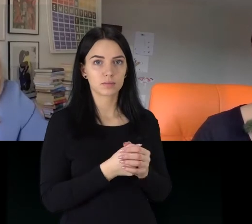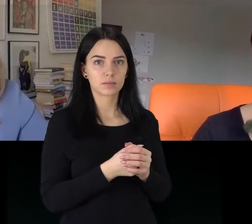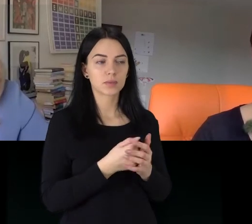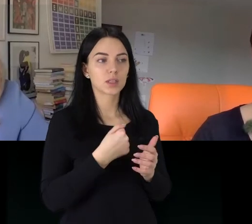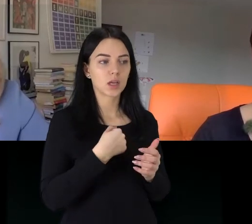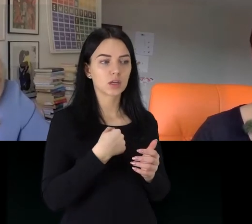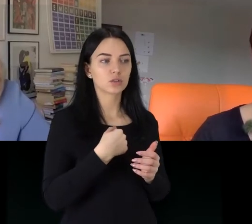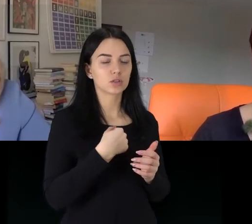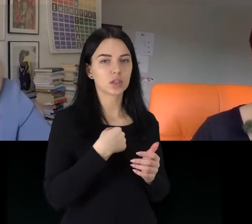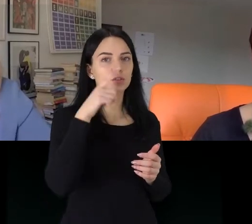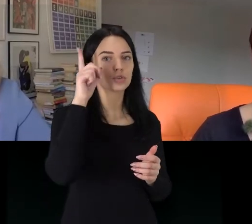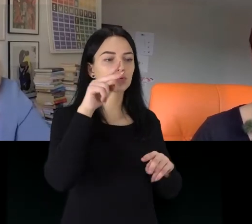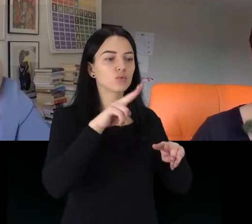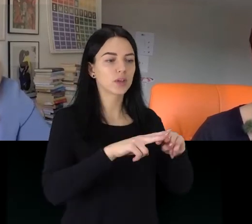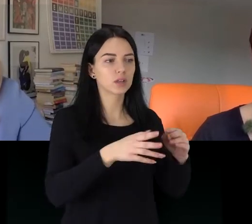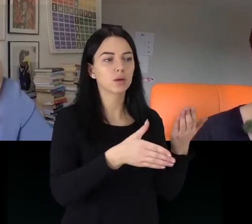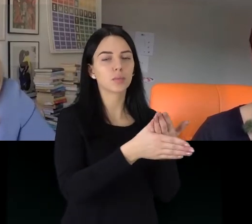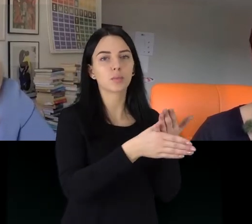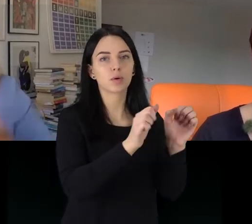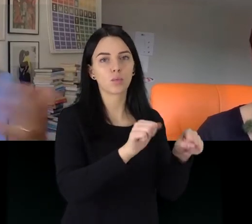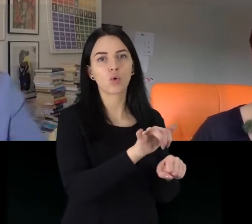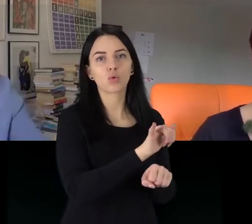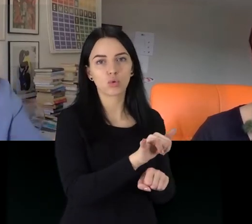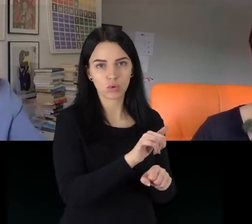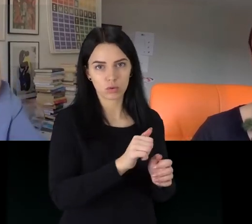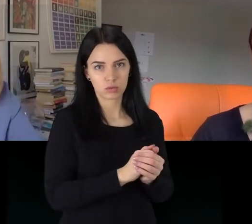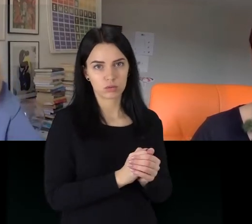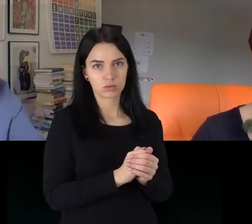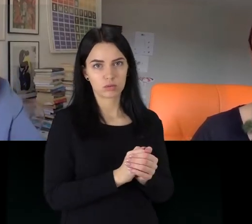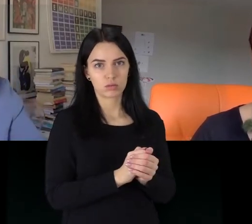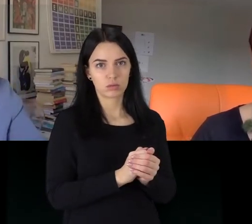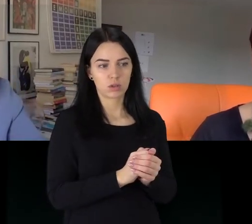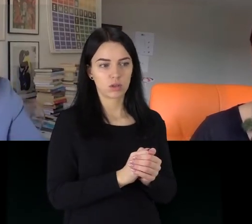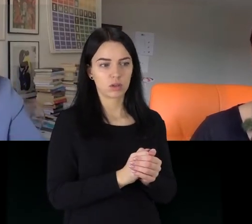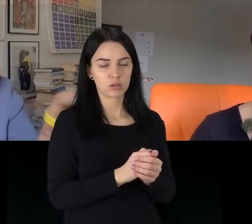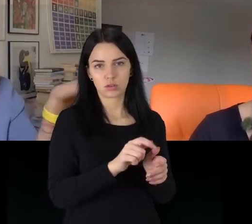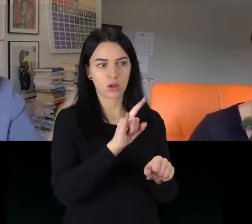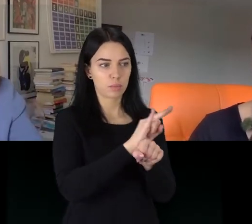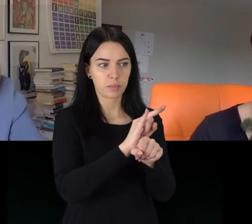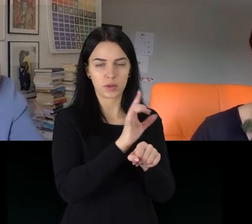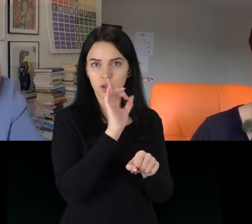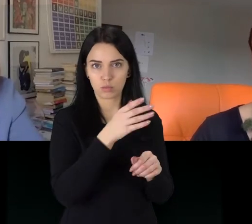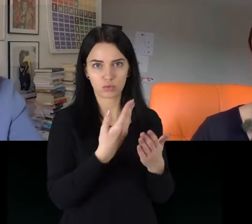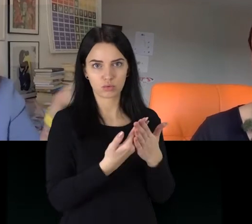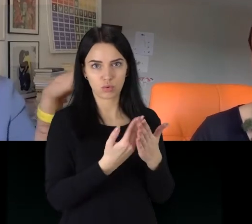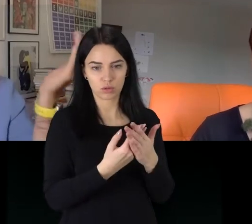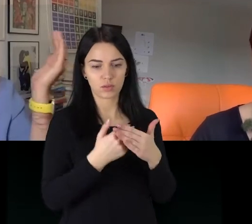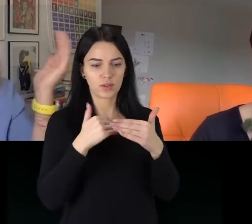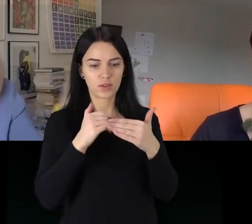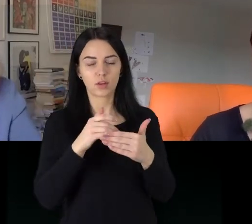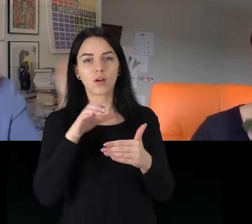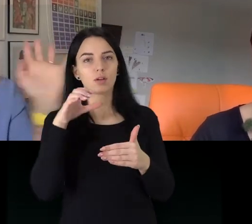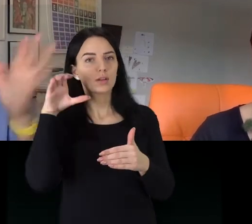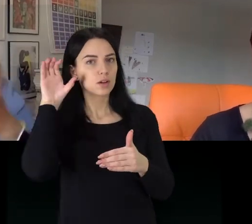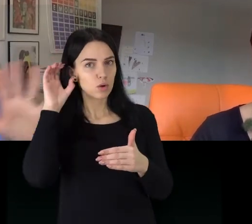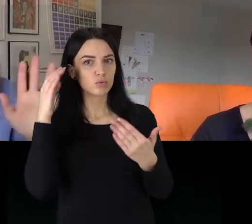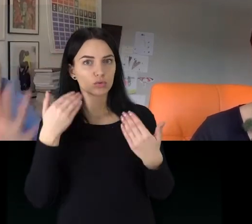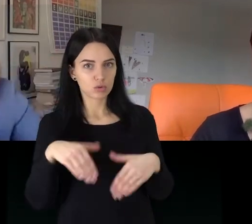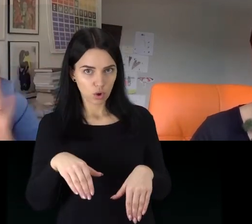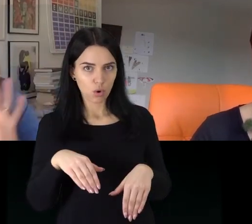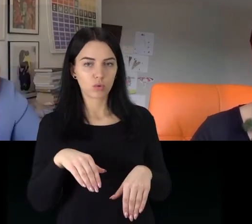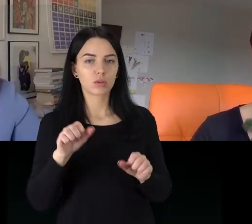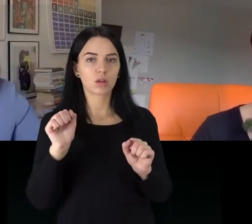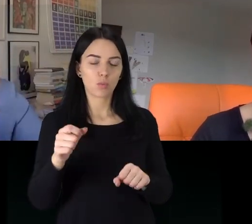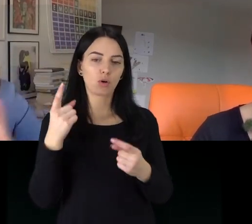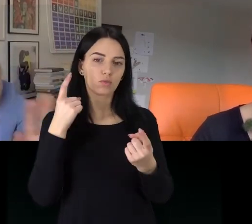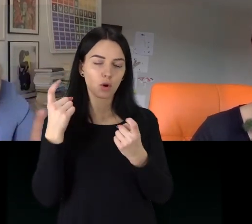yra pagalbos. Ir tas nemelas, nes prieš tai jau būsit, bent jau šitą įrašą paklausę, ar ne, tai jūs jau žinot, kur yra pagalbos, jūs galit turėt numerį